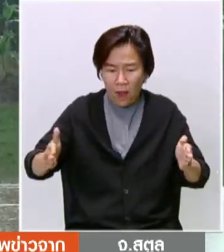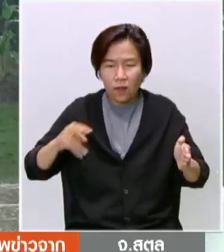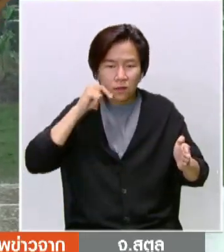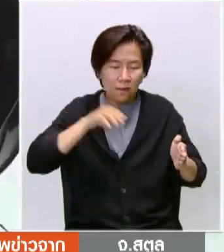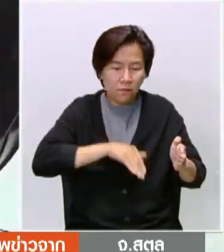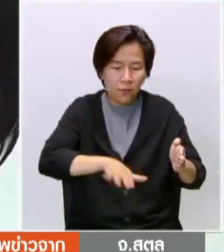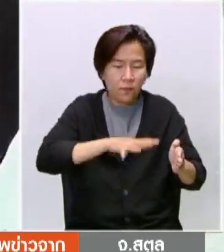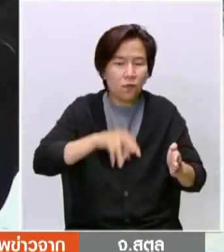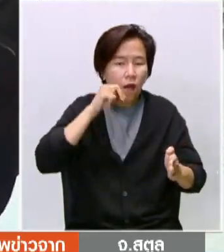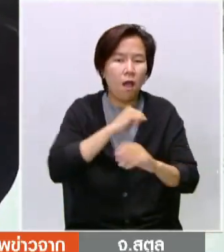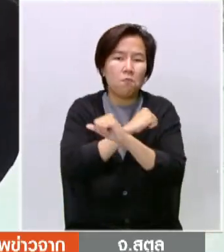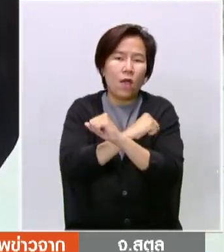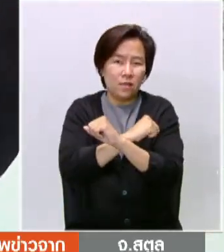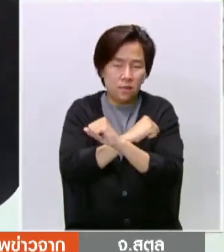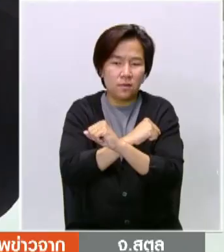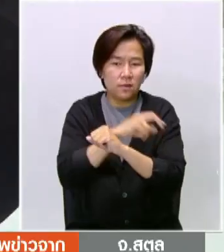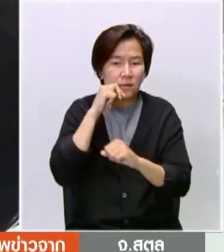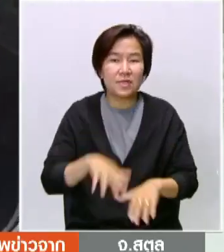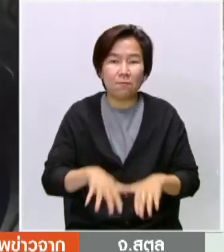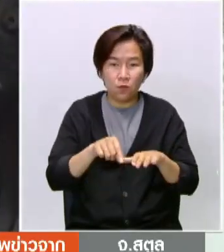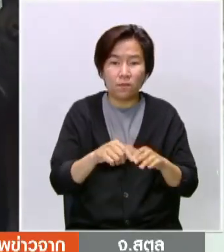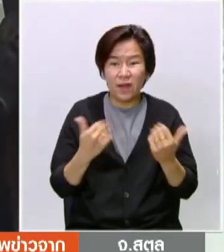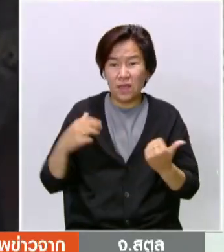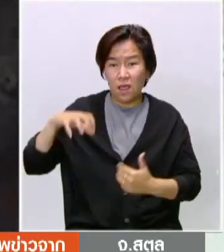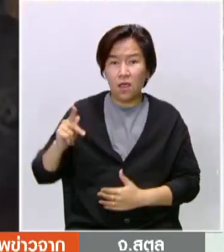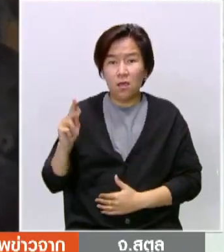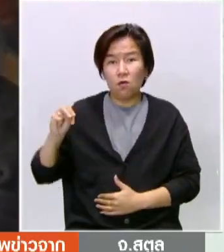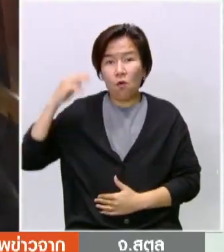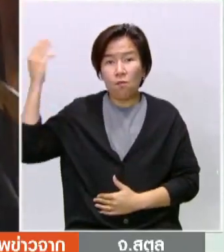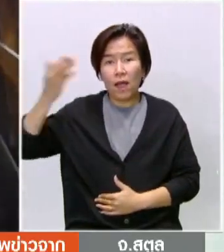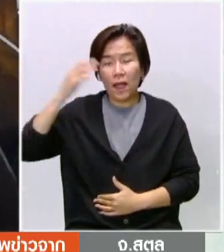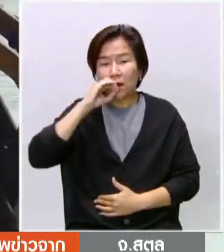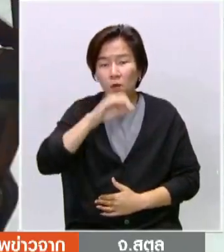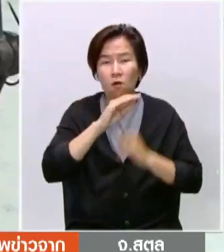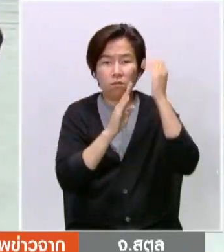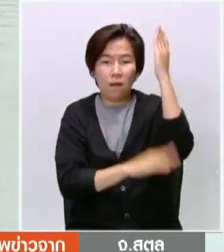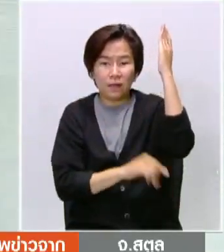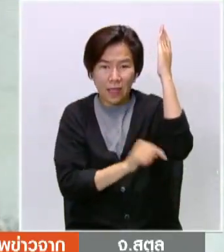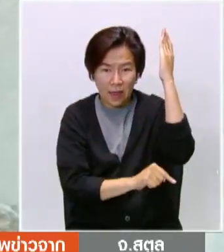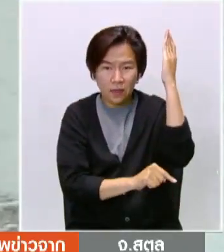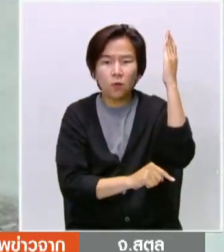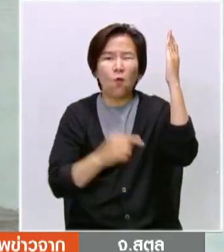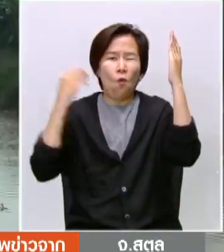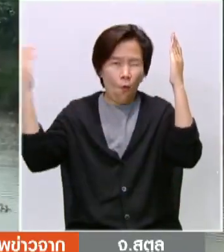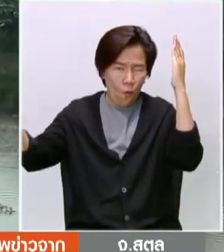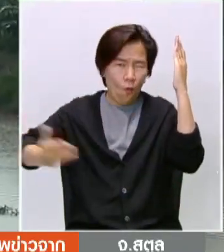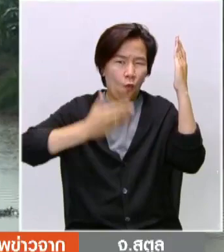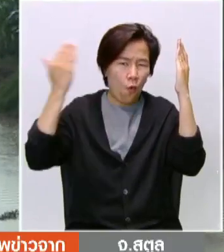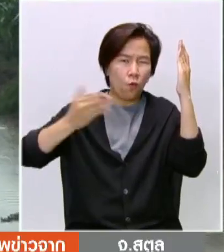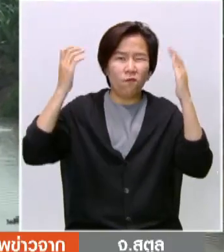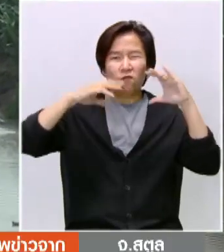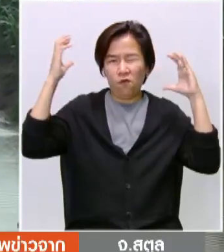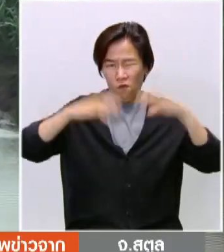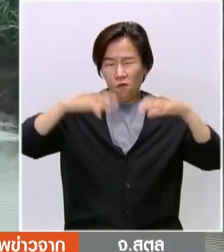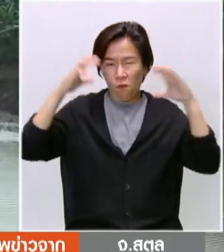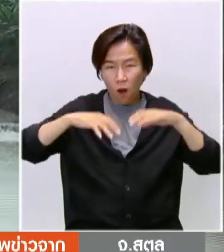าเนื่องจากช่วงนี้นะคะมีทางกรมอุตุนิยมวิทยาระบุว่าพื้นที่ภาคใต้ตอนล่างอยู่ในช่วงมรสุมค่ะมีฝนต